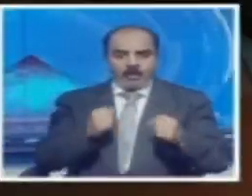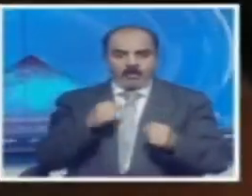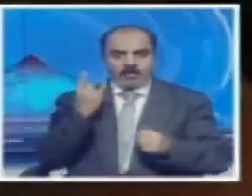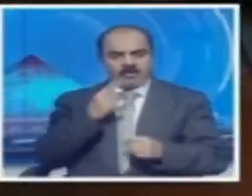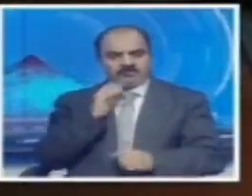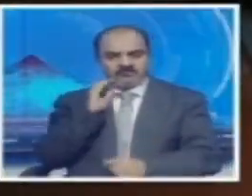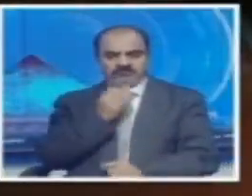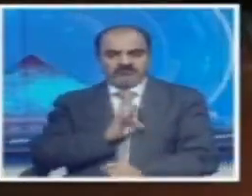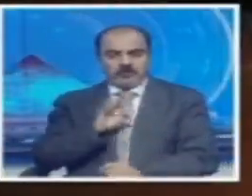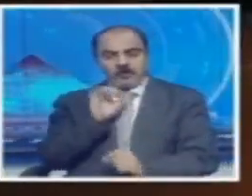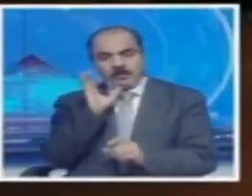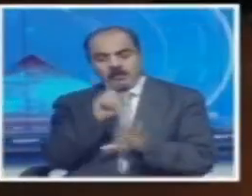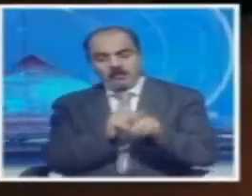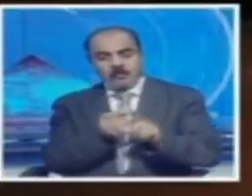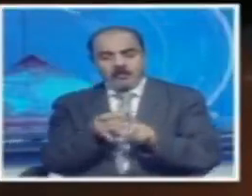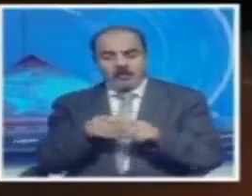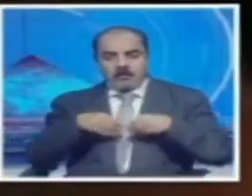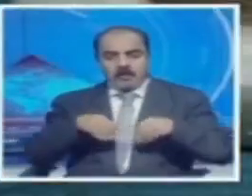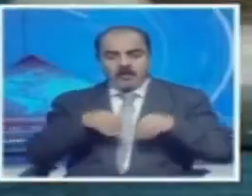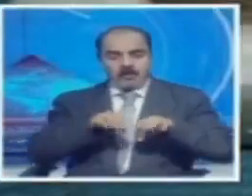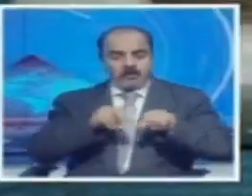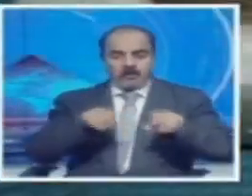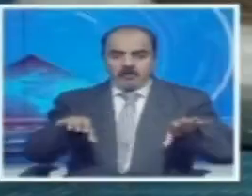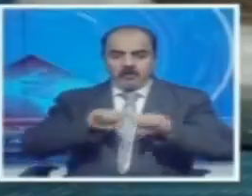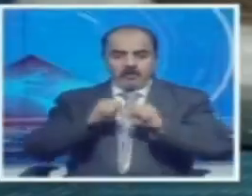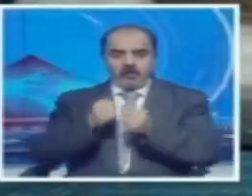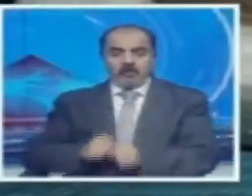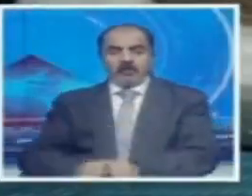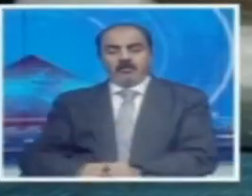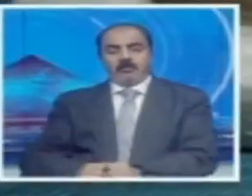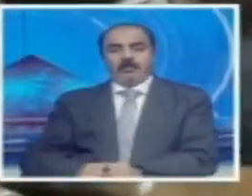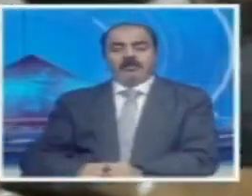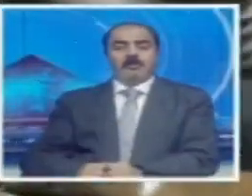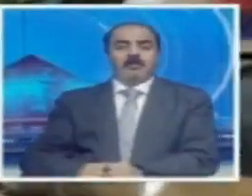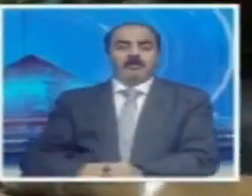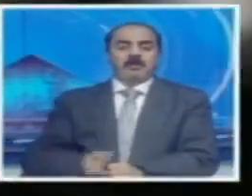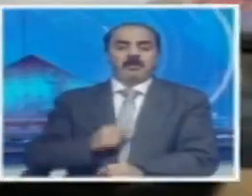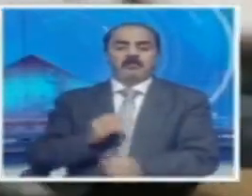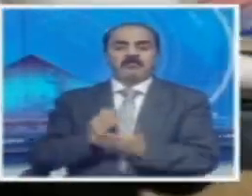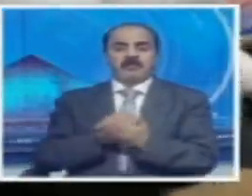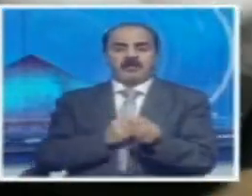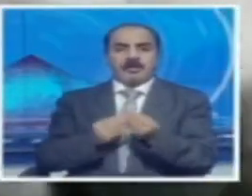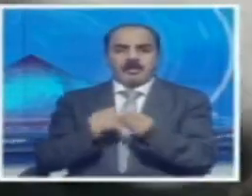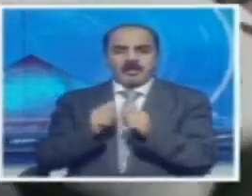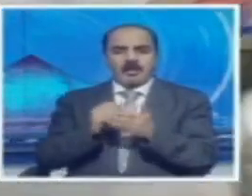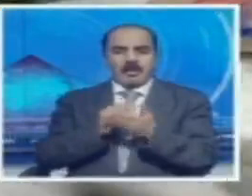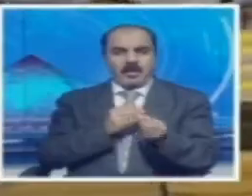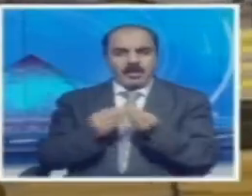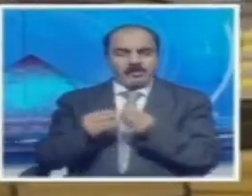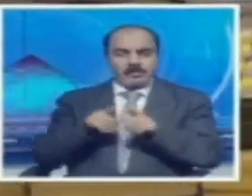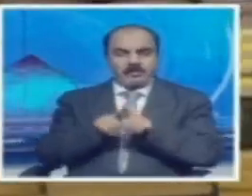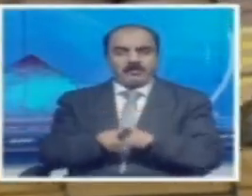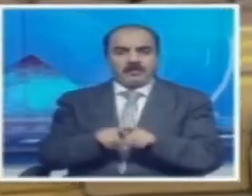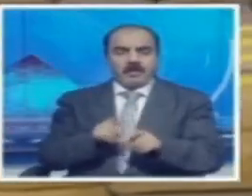الداخلية لمكافحة جرائم الإتجار وجلب المواد المخدرة، ضربات تسهم في تجفيف منابع المخدرات